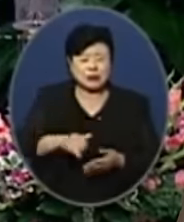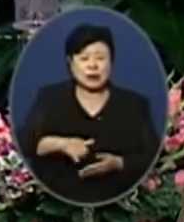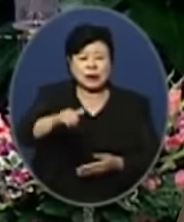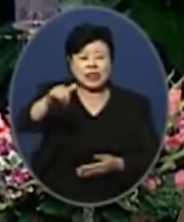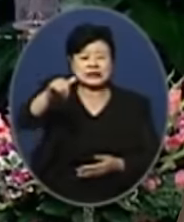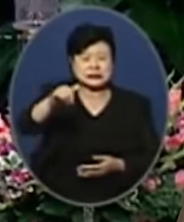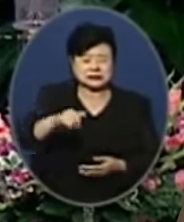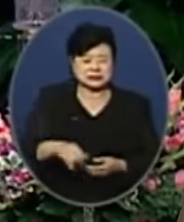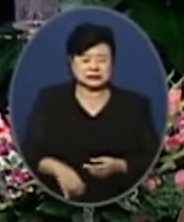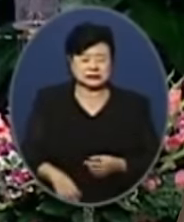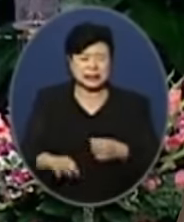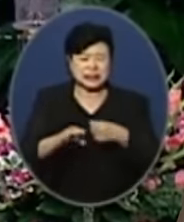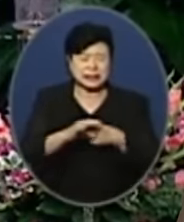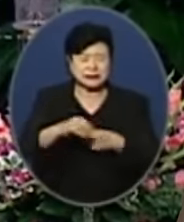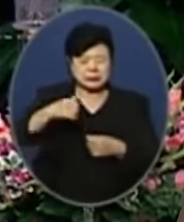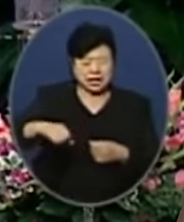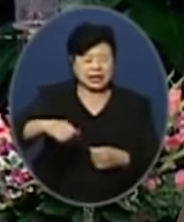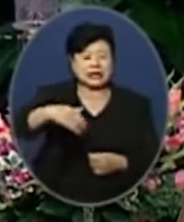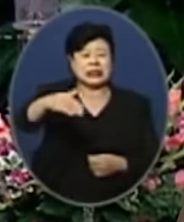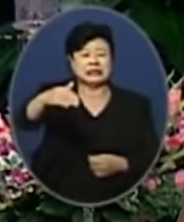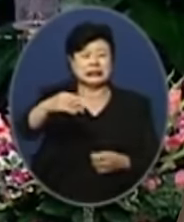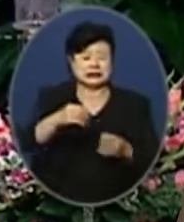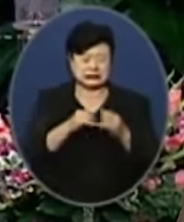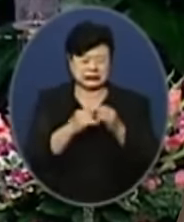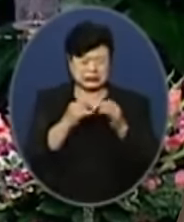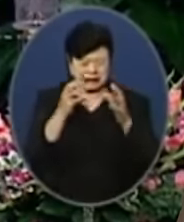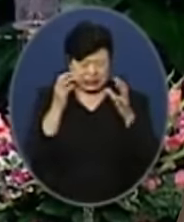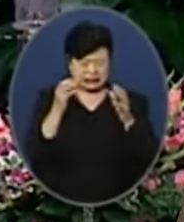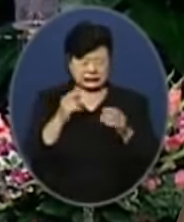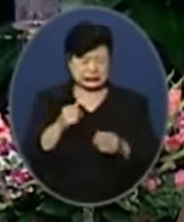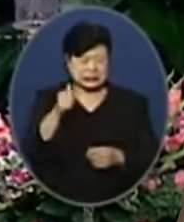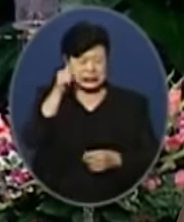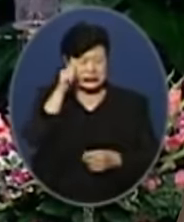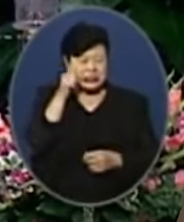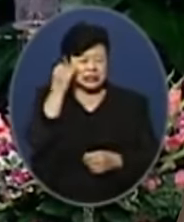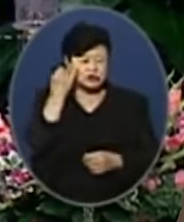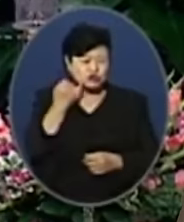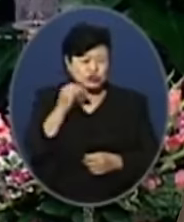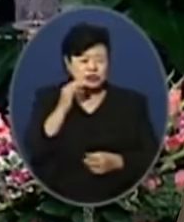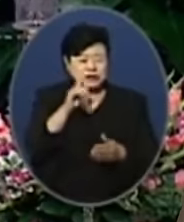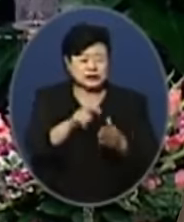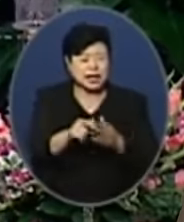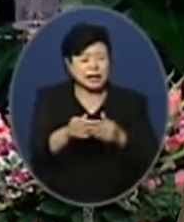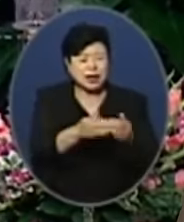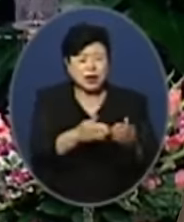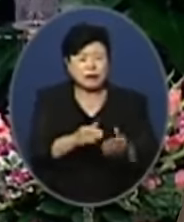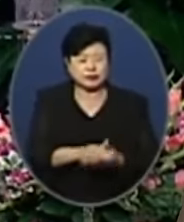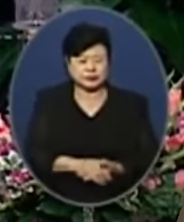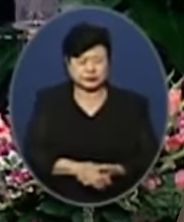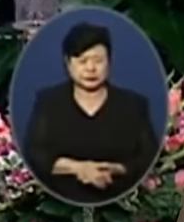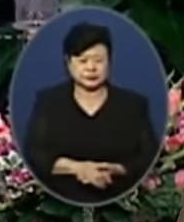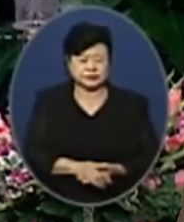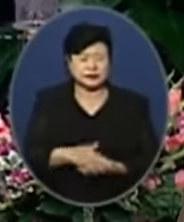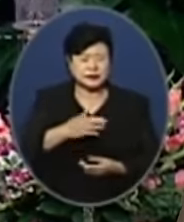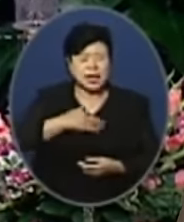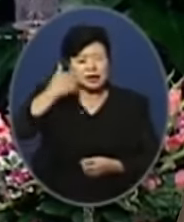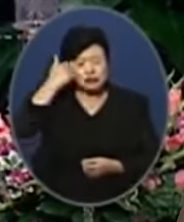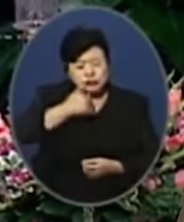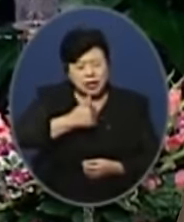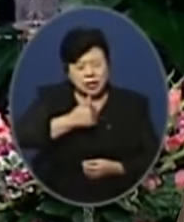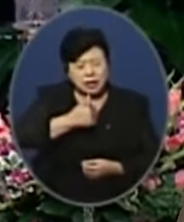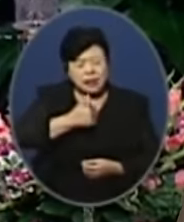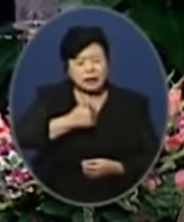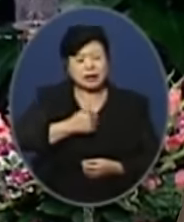갔습니다. 그런데 입양된 아이들이 사춘기가 되면 공통적으로 겪는 문제가 정체성 문제인